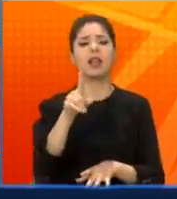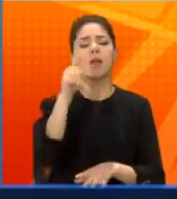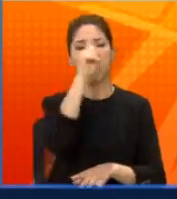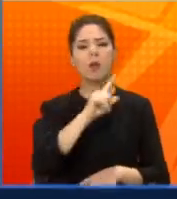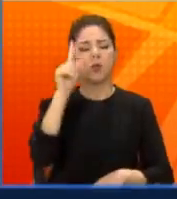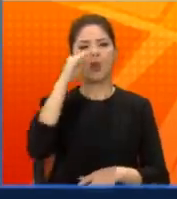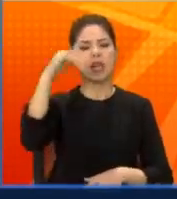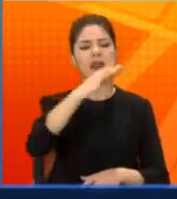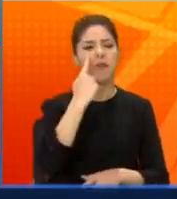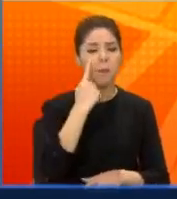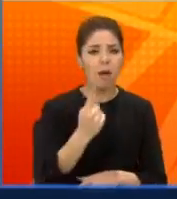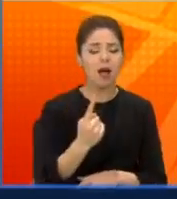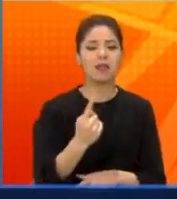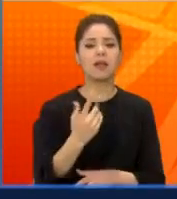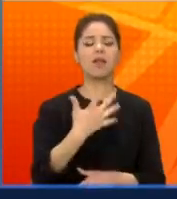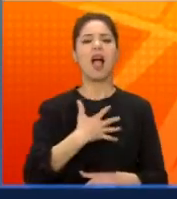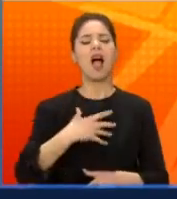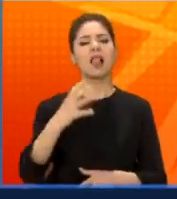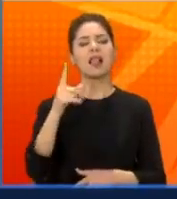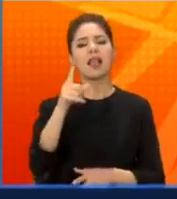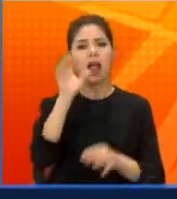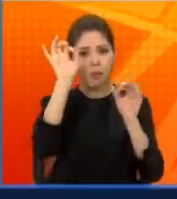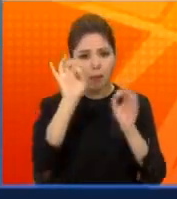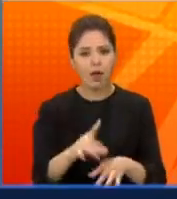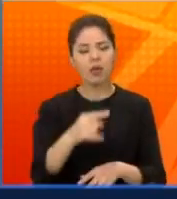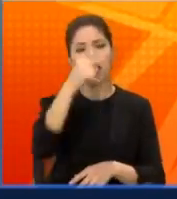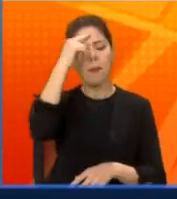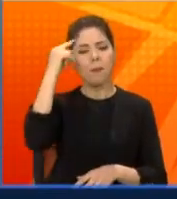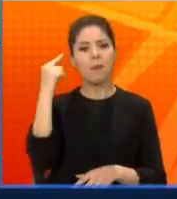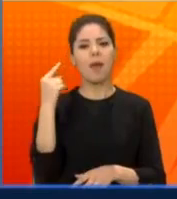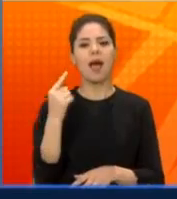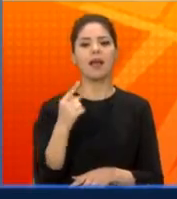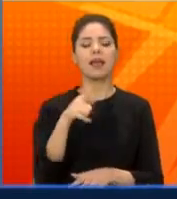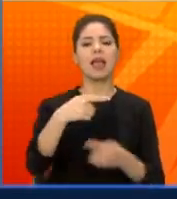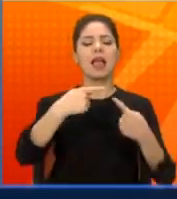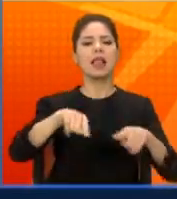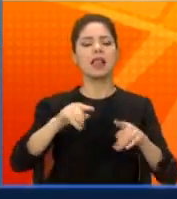eğrisine baktığımız zaman Haziran başında belki kademeli olarak, özellikle belki